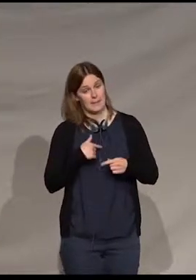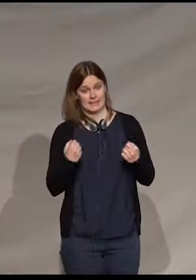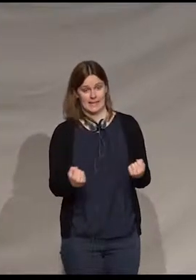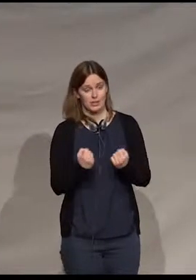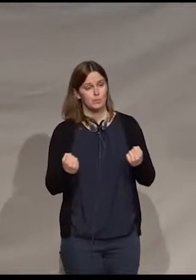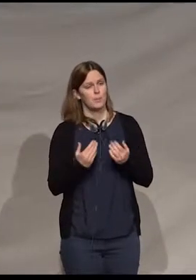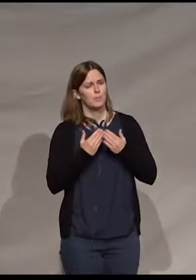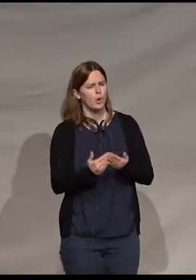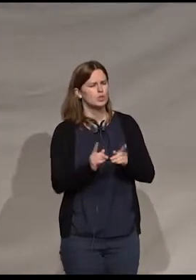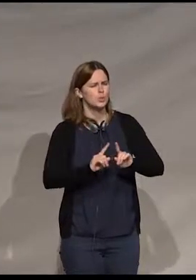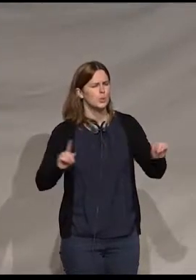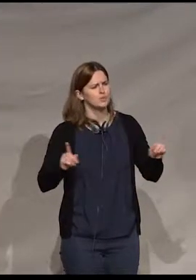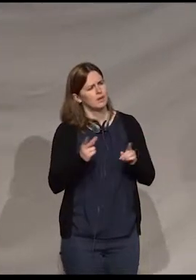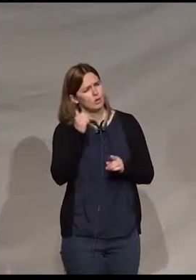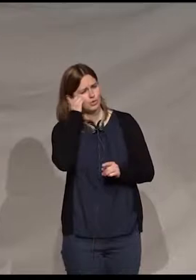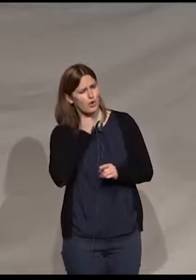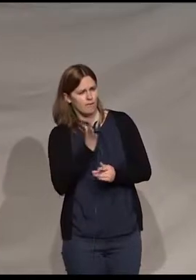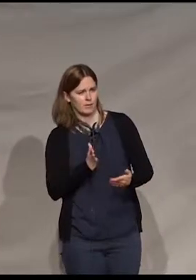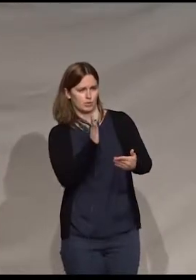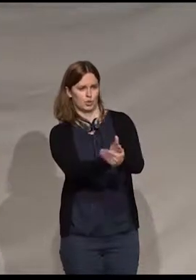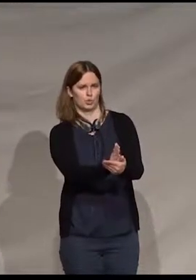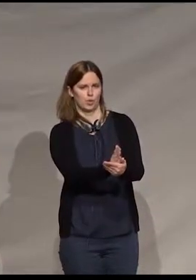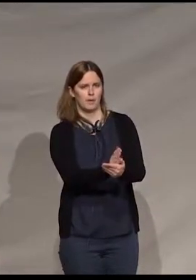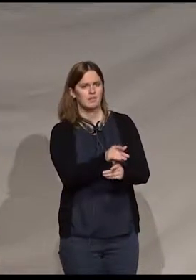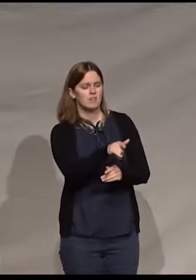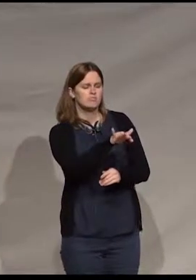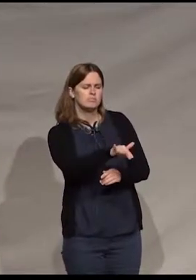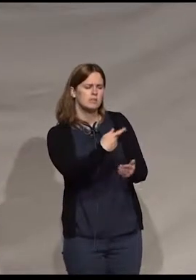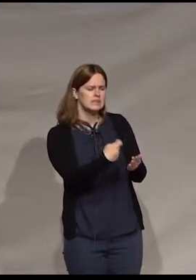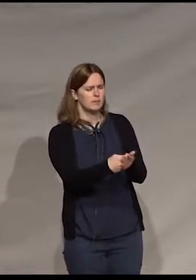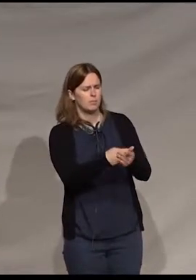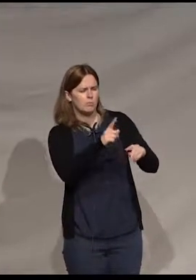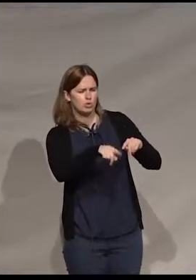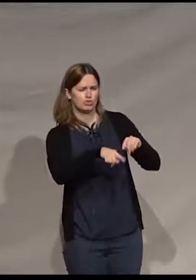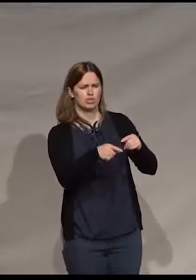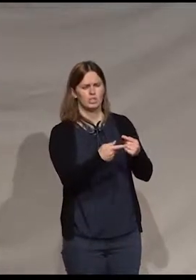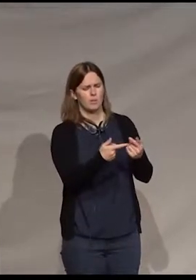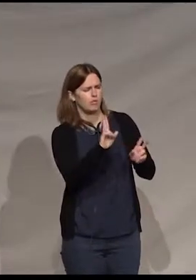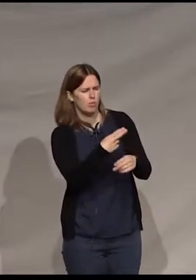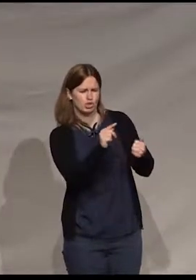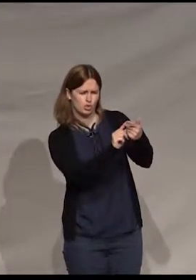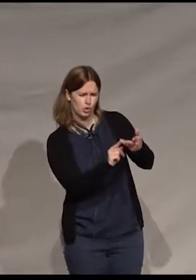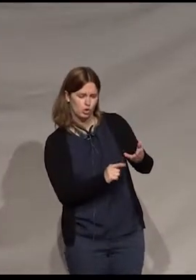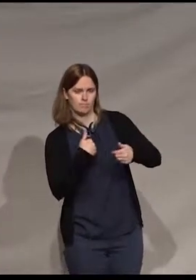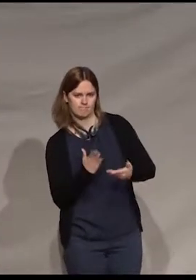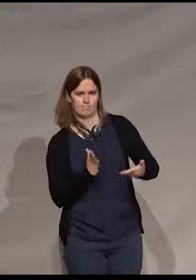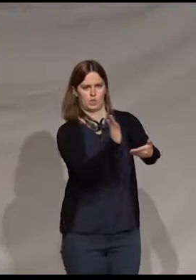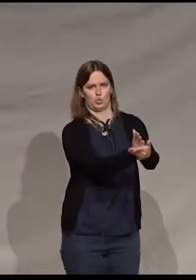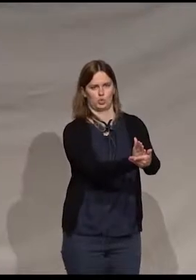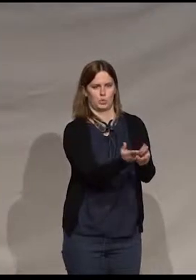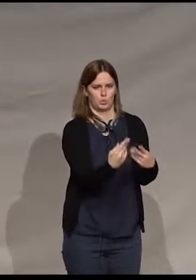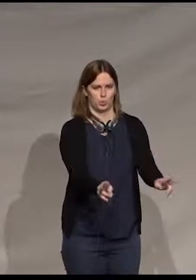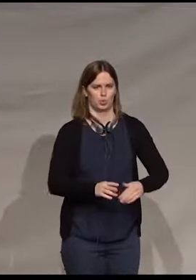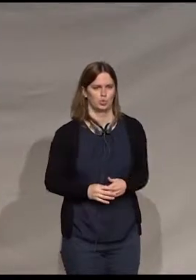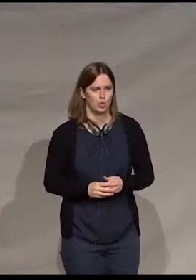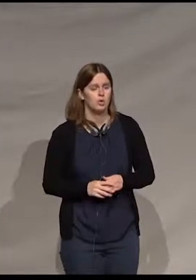pomůcky se přizpůsobily člověku. To je ta základní schopnost. My se snažíme o to, aby se pomůcky přizpůsobily sociálnímu prostředí.